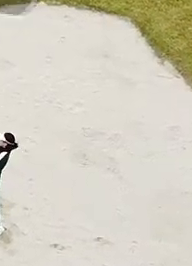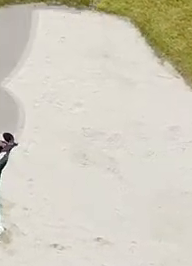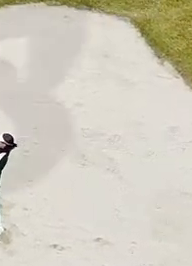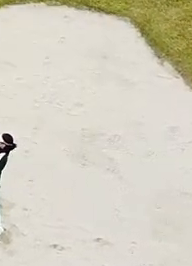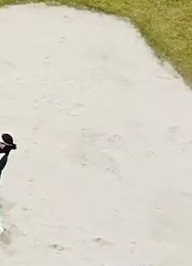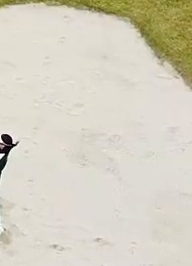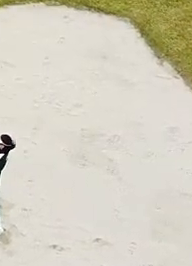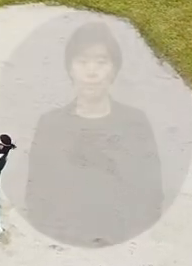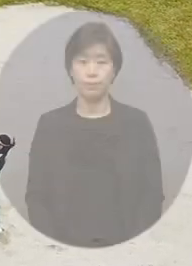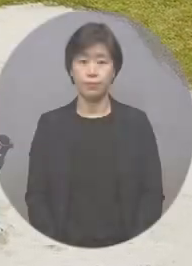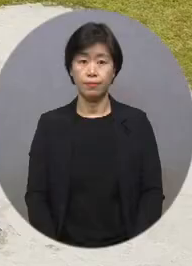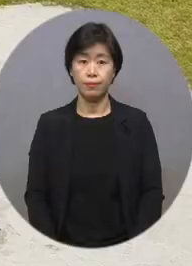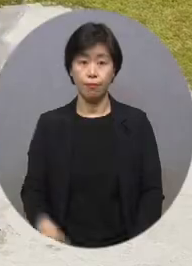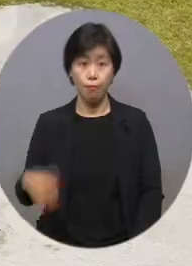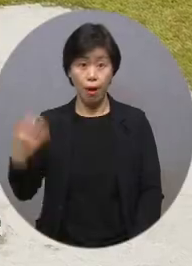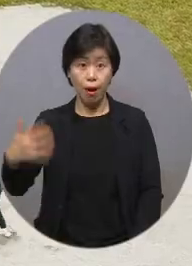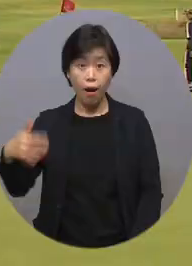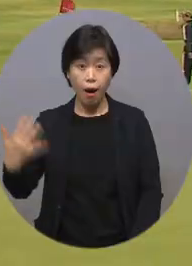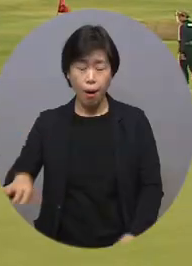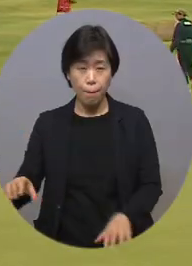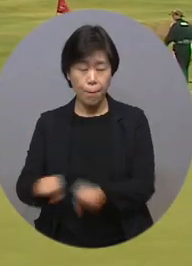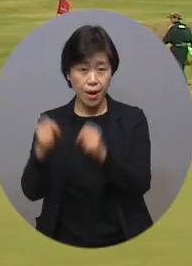우와 대박